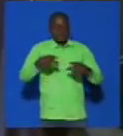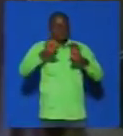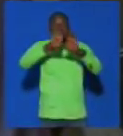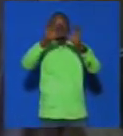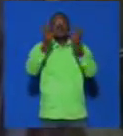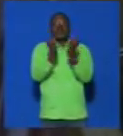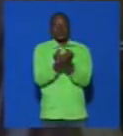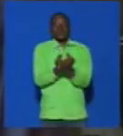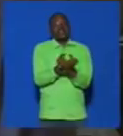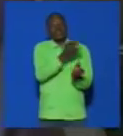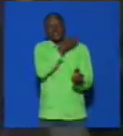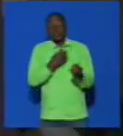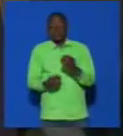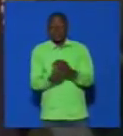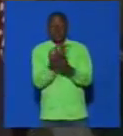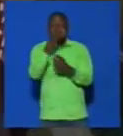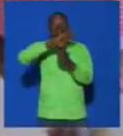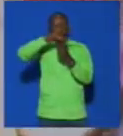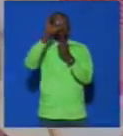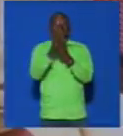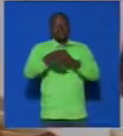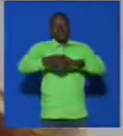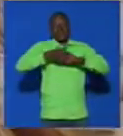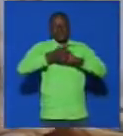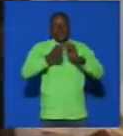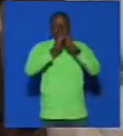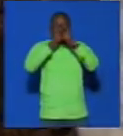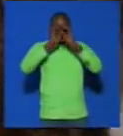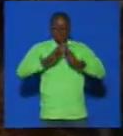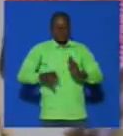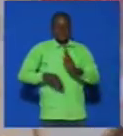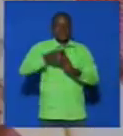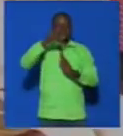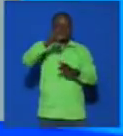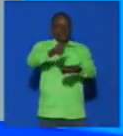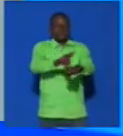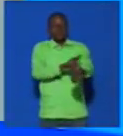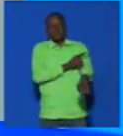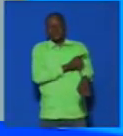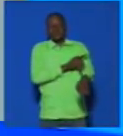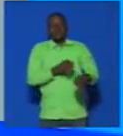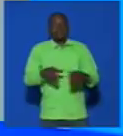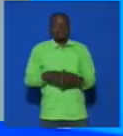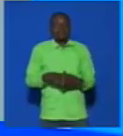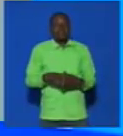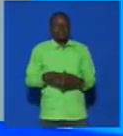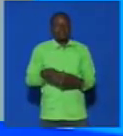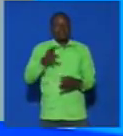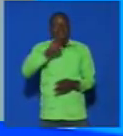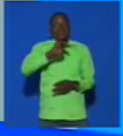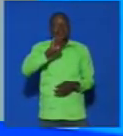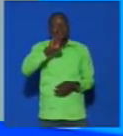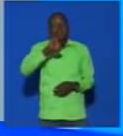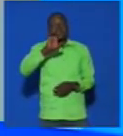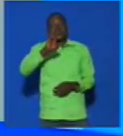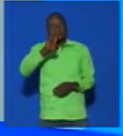et de promouvoir la culture de la solidarité de la paix pour un développement durable le mercure et ses effets